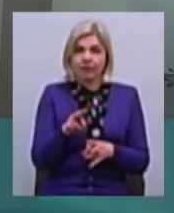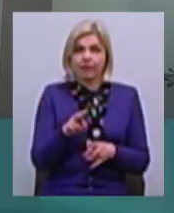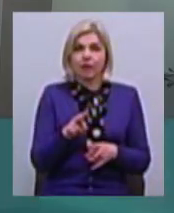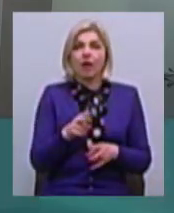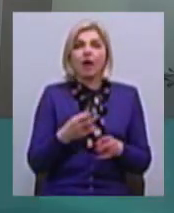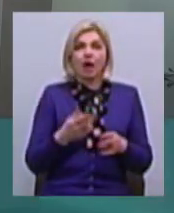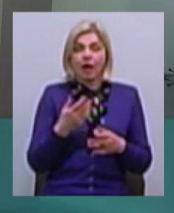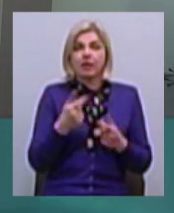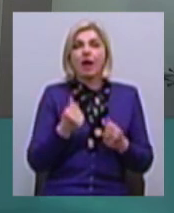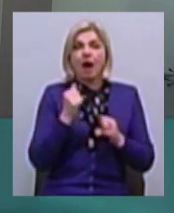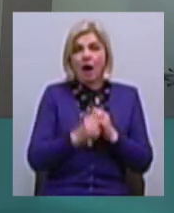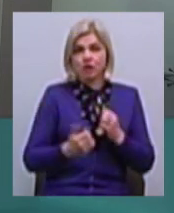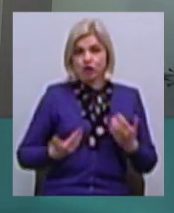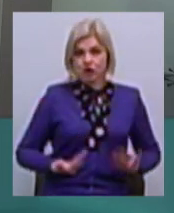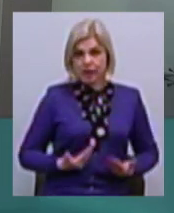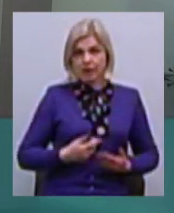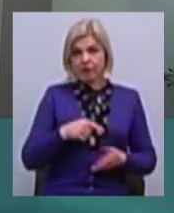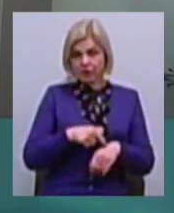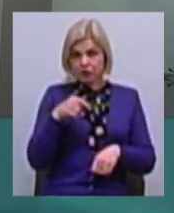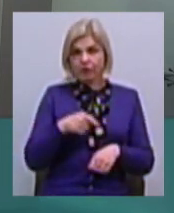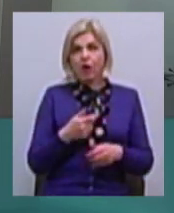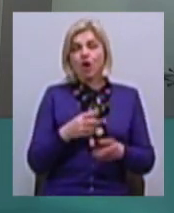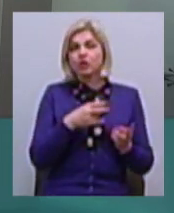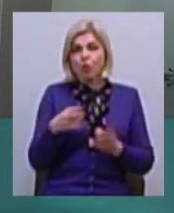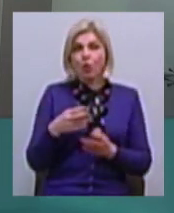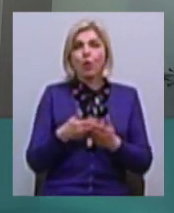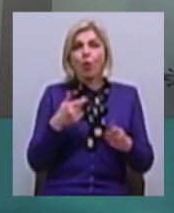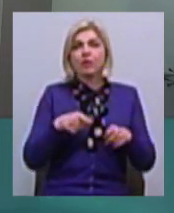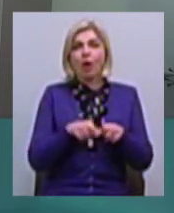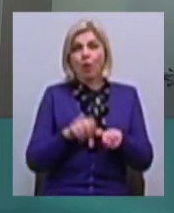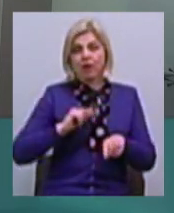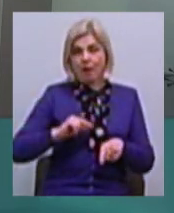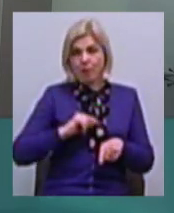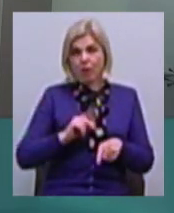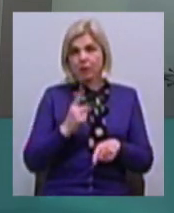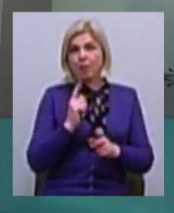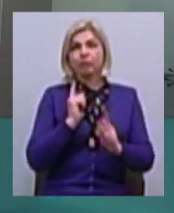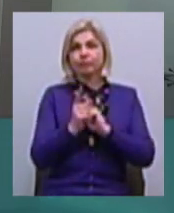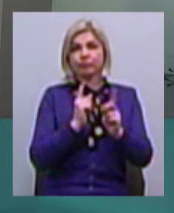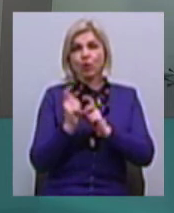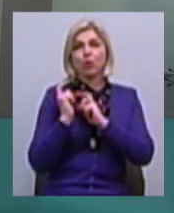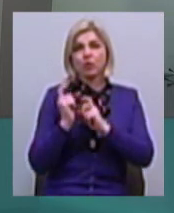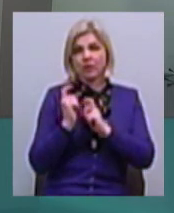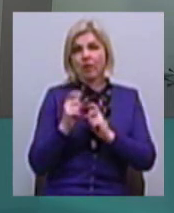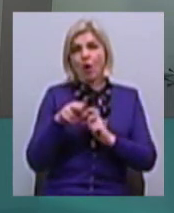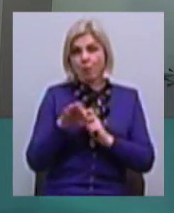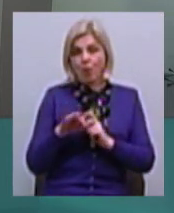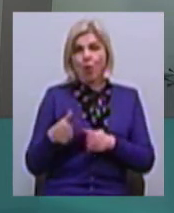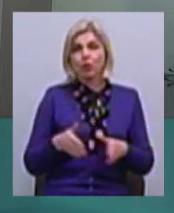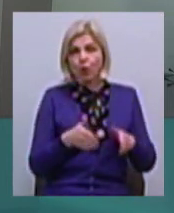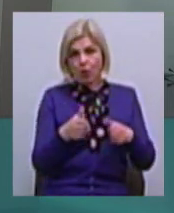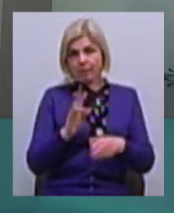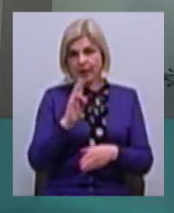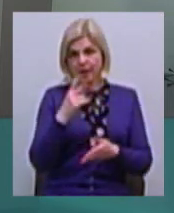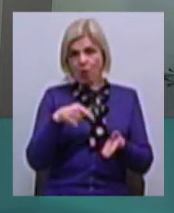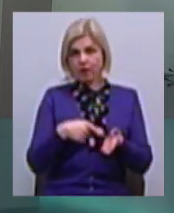і кожен мешканець відчуває, шкоду від такої діяльності, від проїзду великовагівників по території міста Миколаєва.